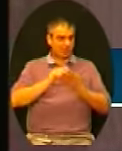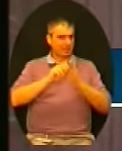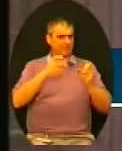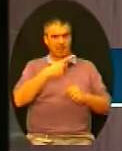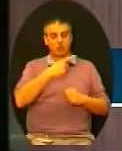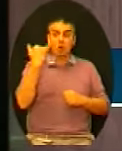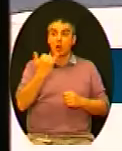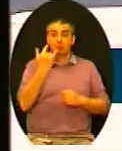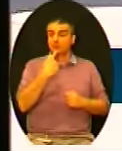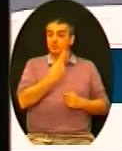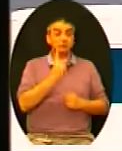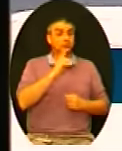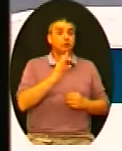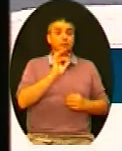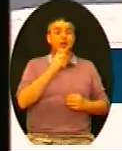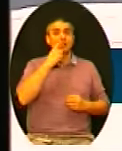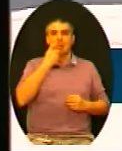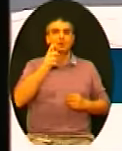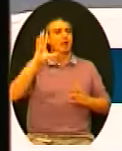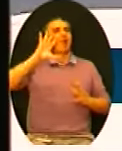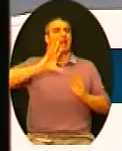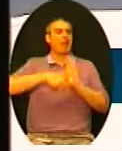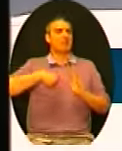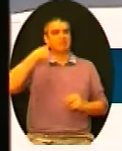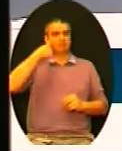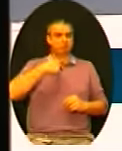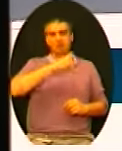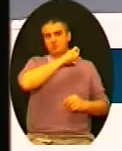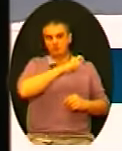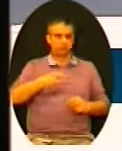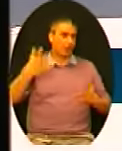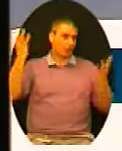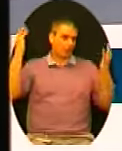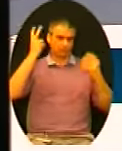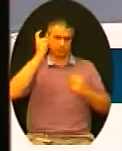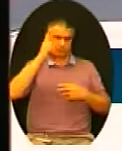ברדיו, שכל פעם שמזכירה את השם של דרעי, הגנב המושחת והמורשע אחרי 20 שנה.